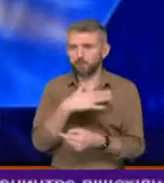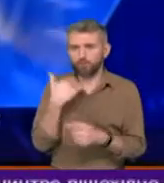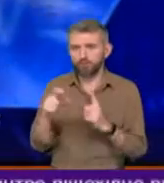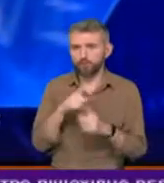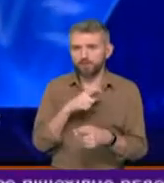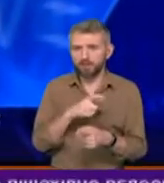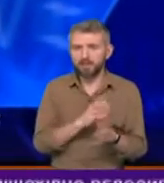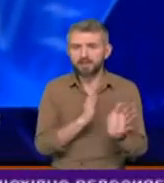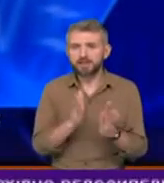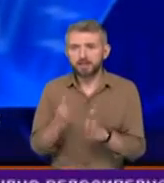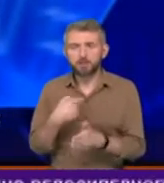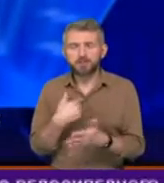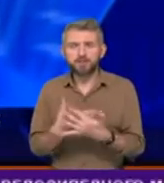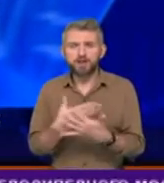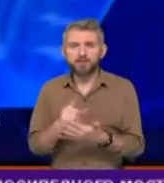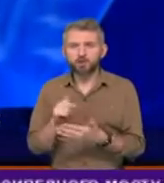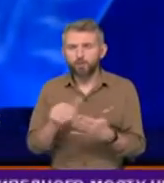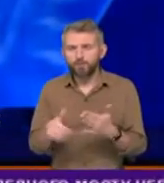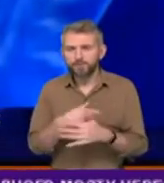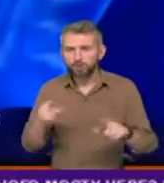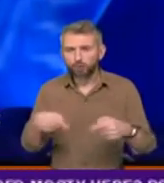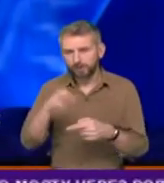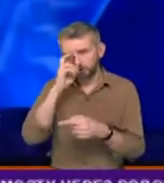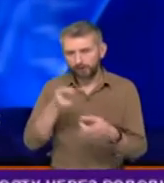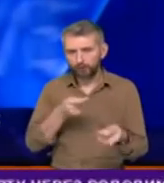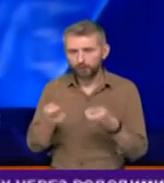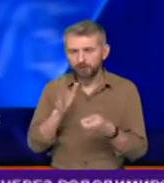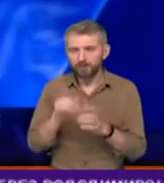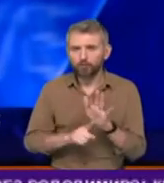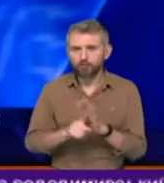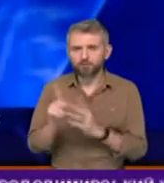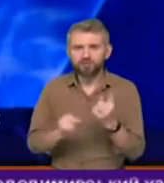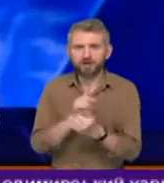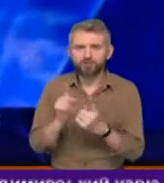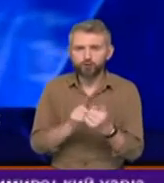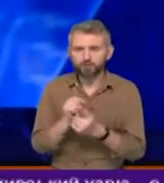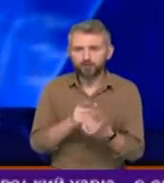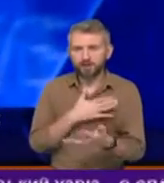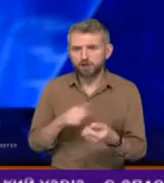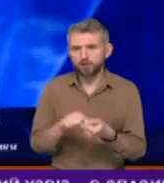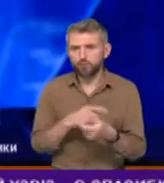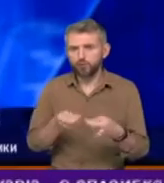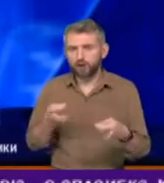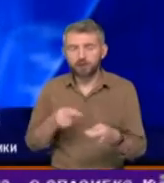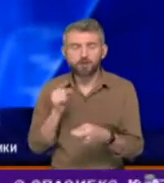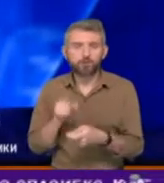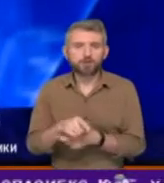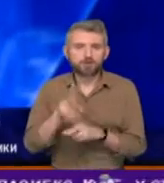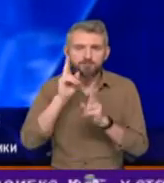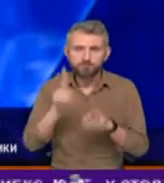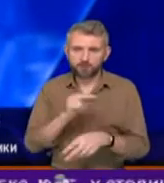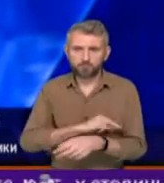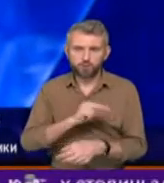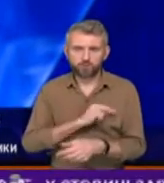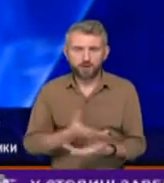відповідати. Система, мені здається, що відновлення державного управління, ми почнемо, мабуть, з переформатування нашої бюрократії. Вона розучилася